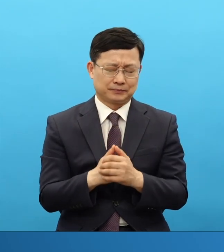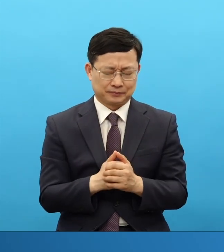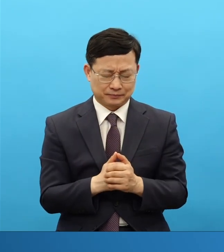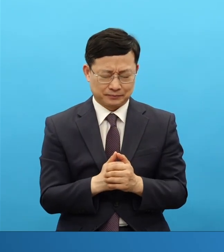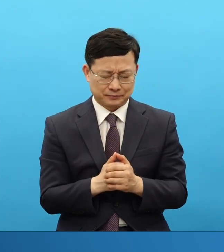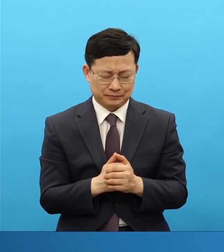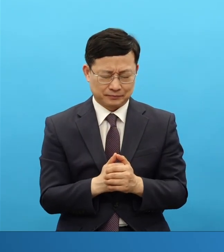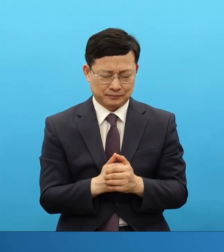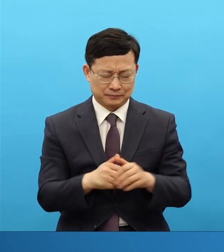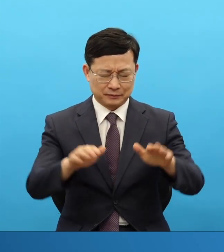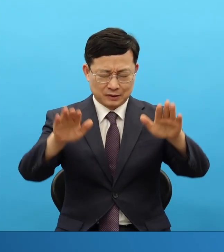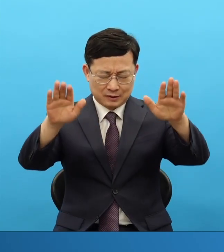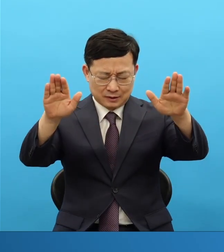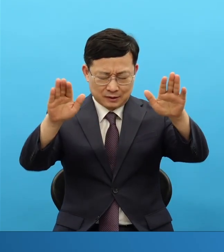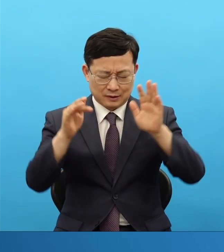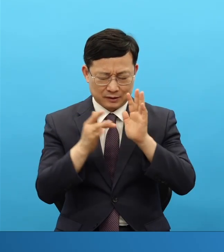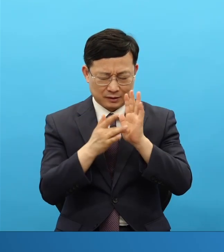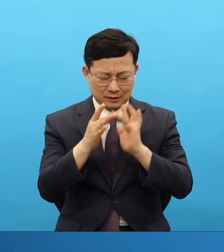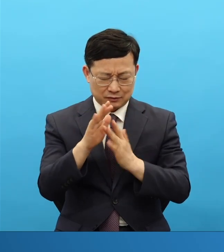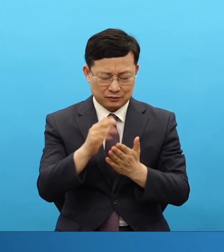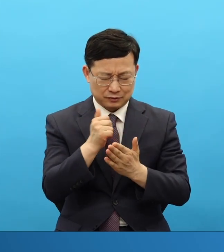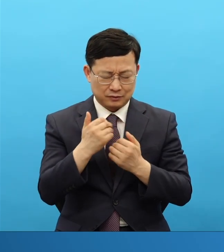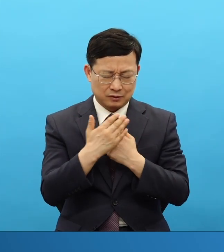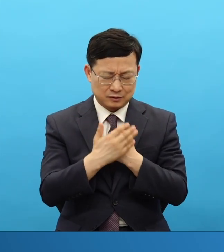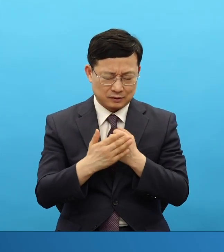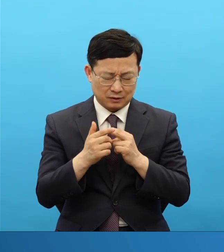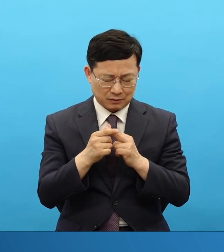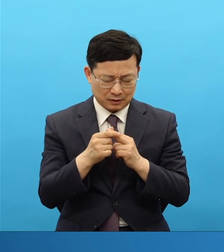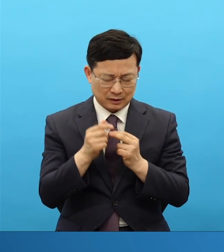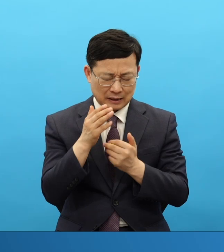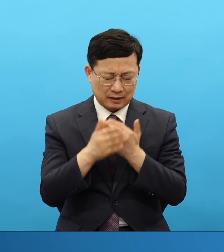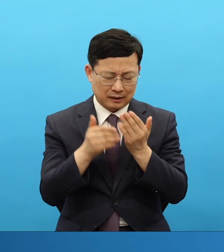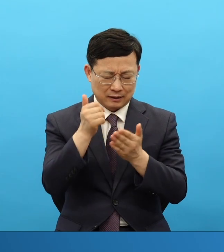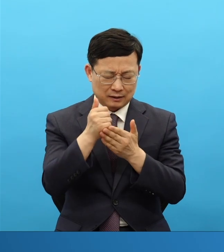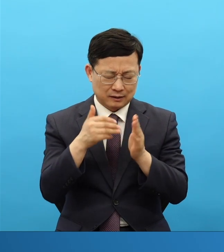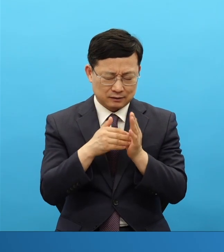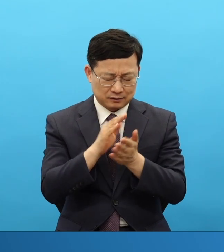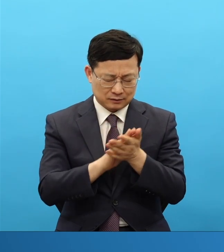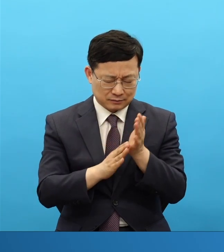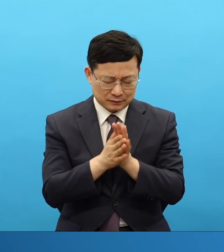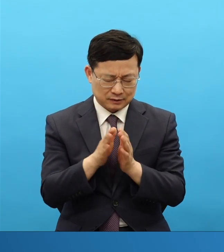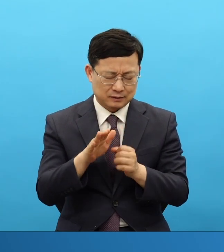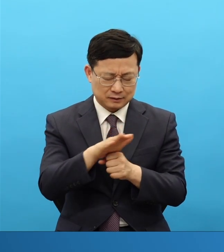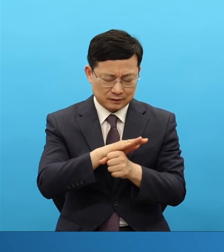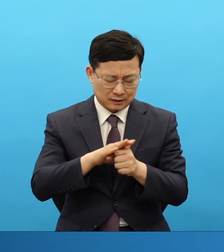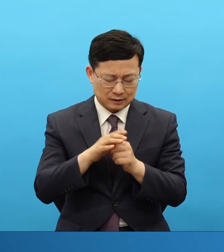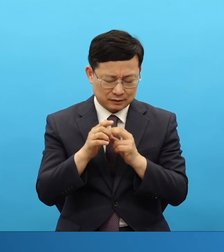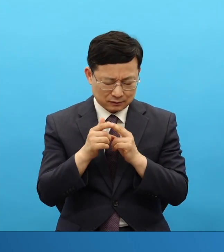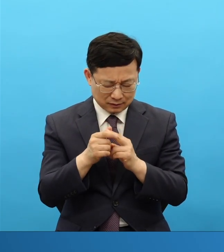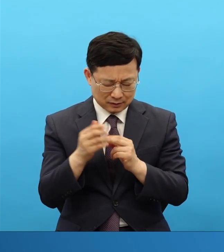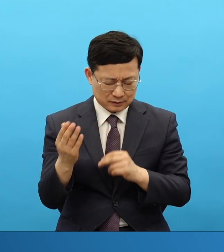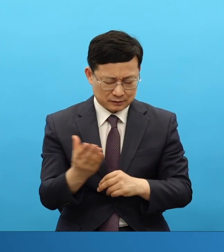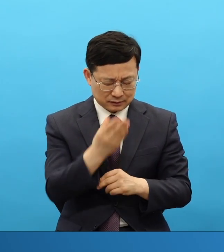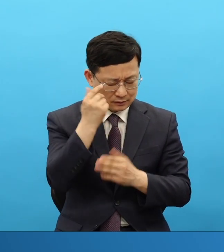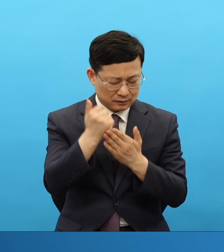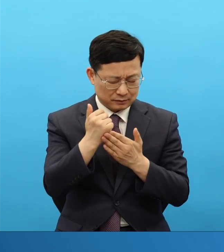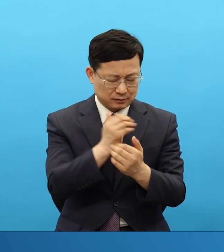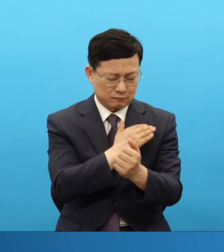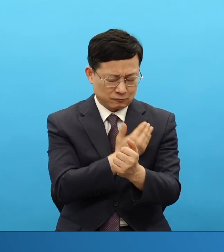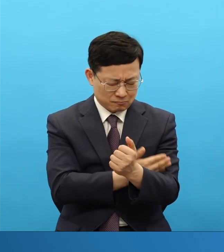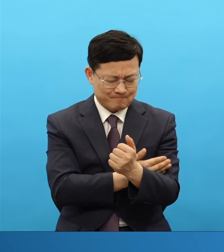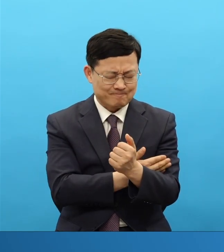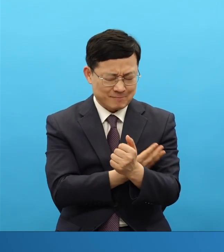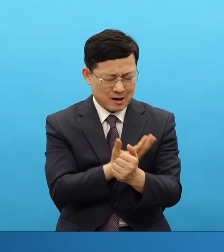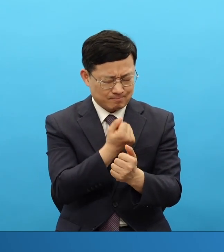assurance. 예수 그리스도의 은혜와 May the grace of our Lord Jesus Christ 하나님의 무한하신 and 사랑하심, the infinite love of God our 성령님의 Father 능력의 and the